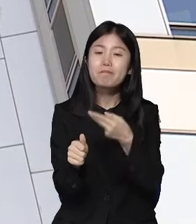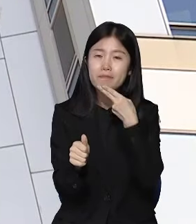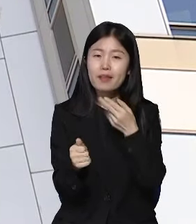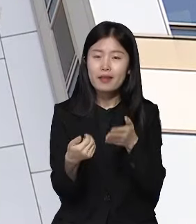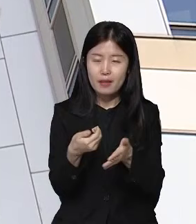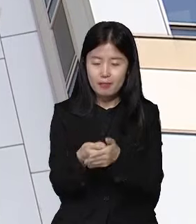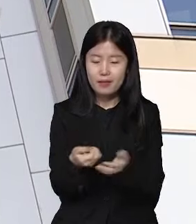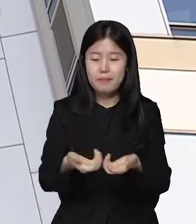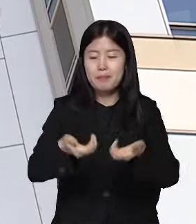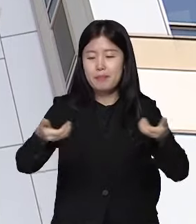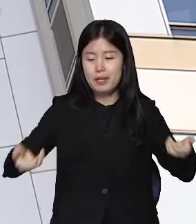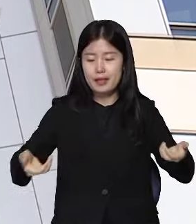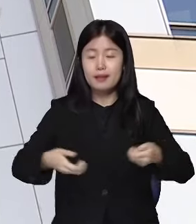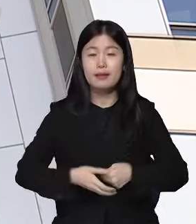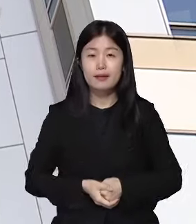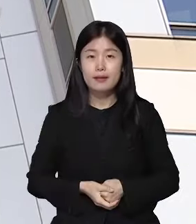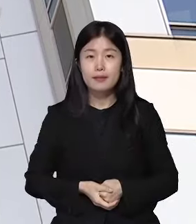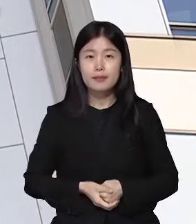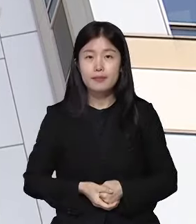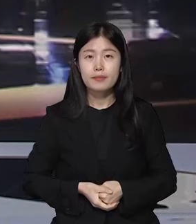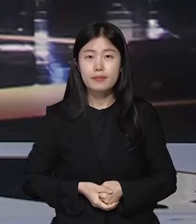조치만 이루어졌습니다.